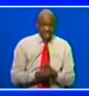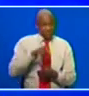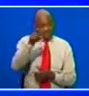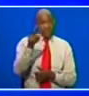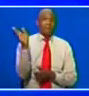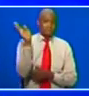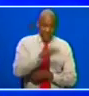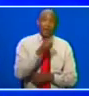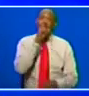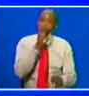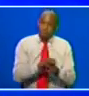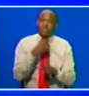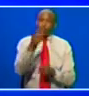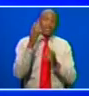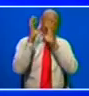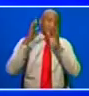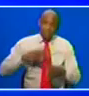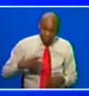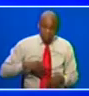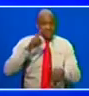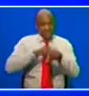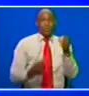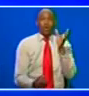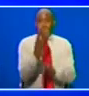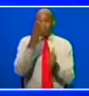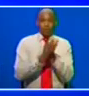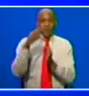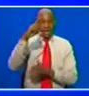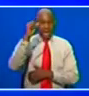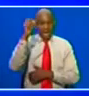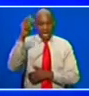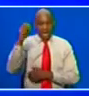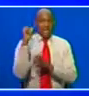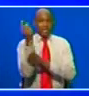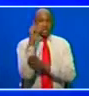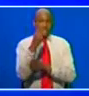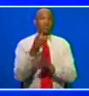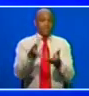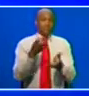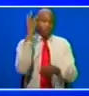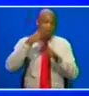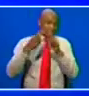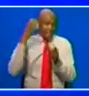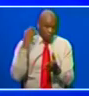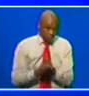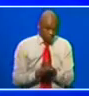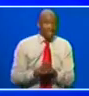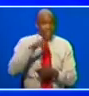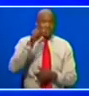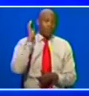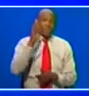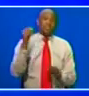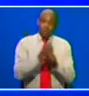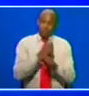back on the promise he made to Kilifi residents during the launch of Galana Kulalu irrigation scheme 4 years ago, that they will not